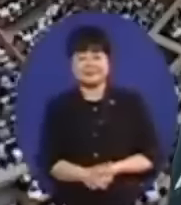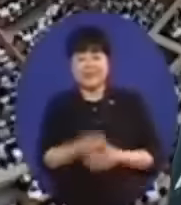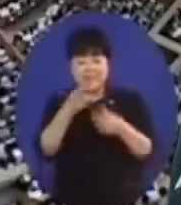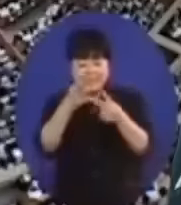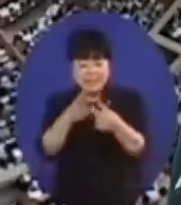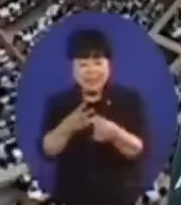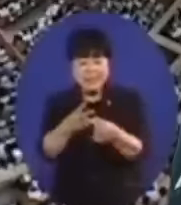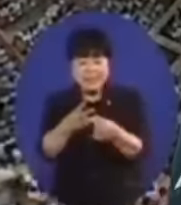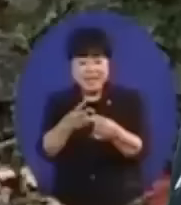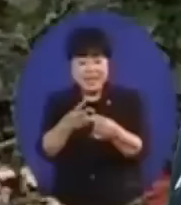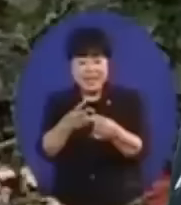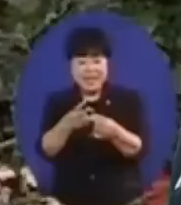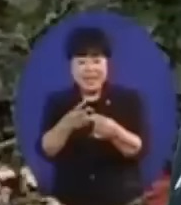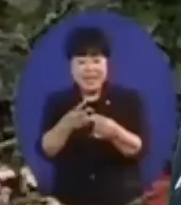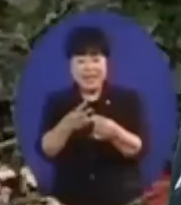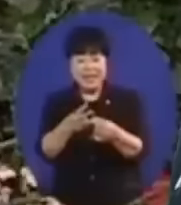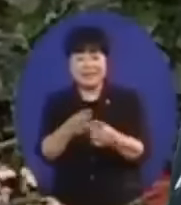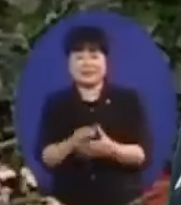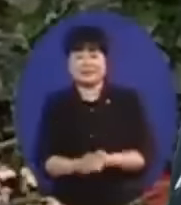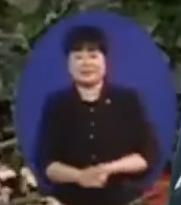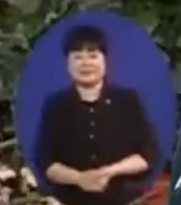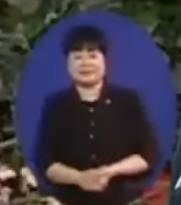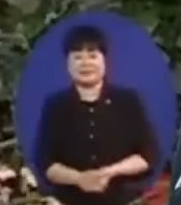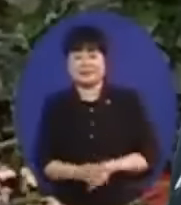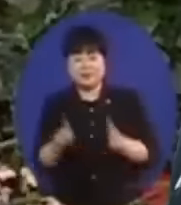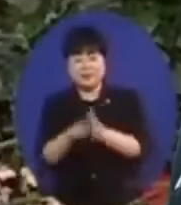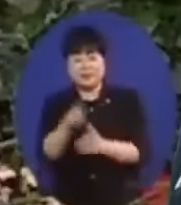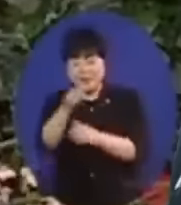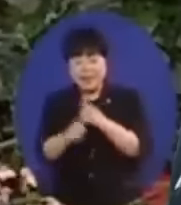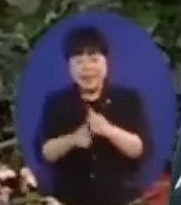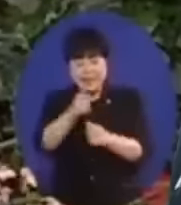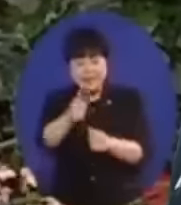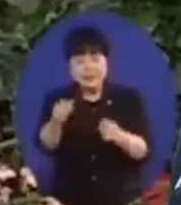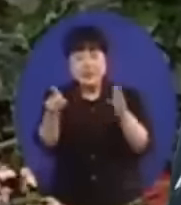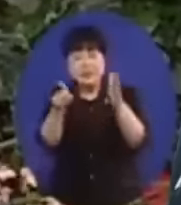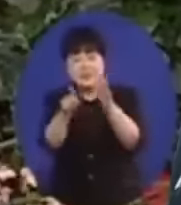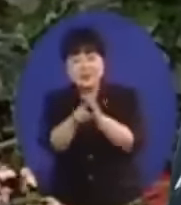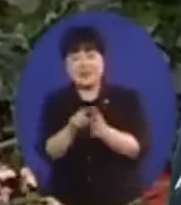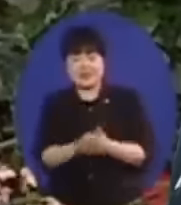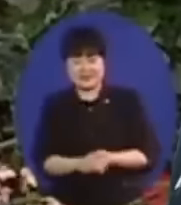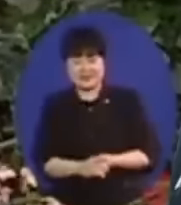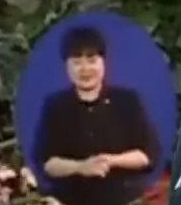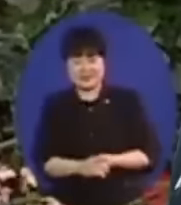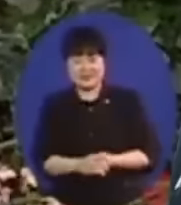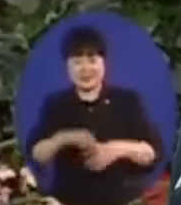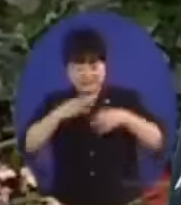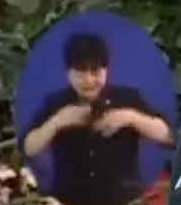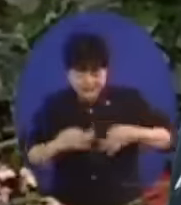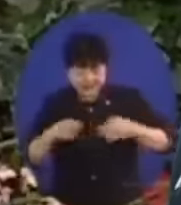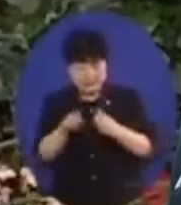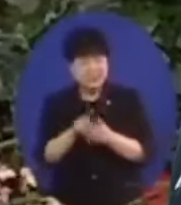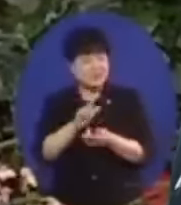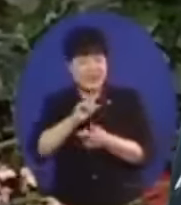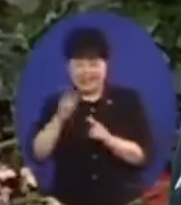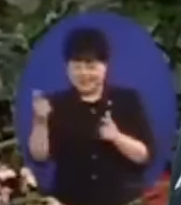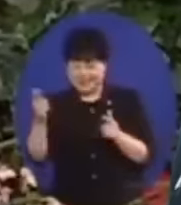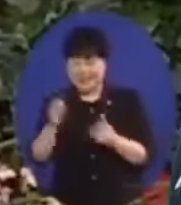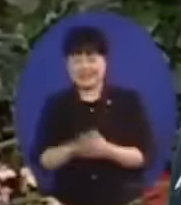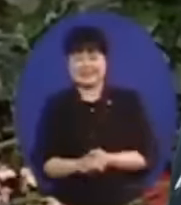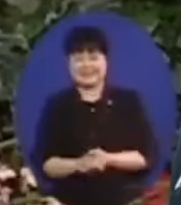셋째로 우리가 믿는다는 것은 하나님을 믿는 것을 말하는 것이지 우리 자신을 믿는 것을 말하지